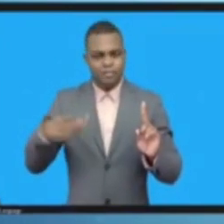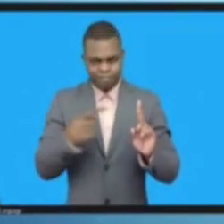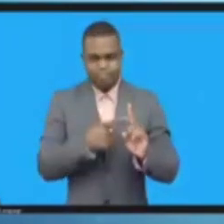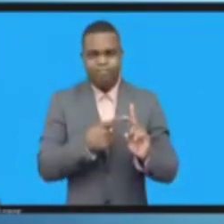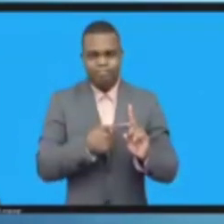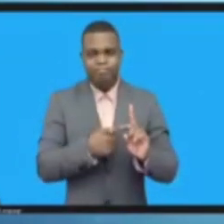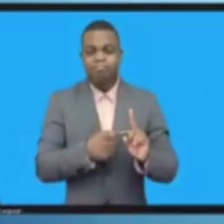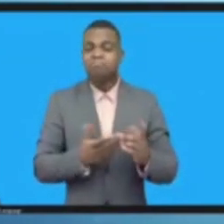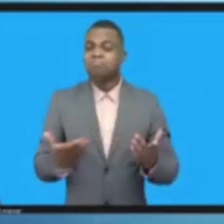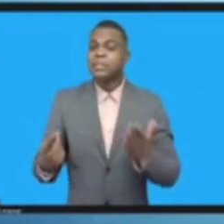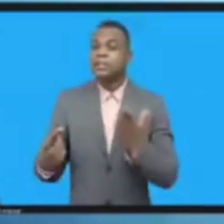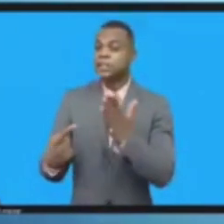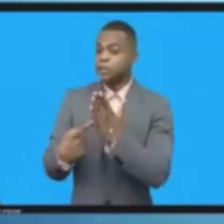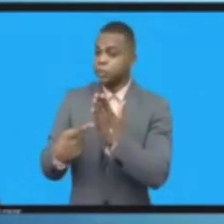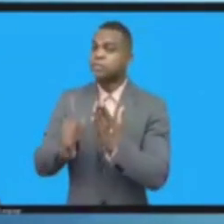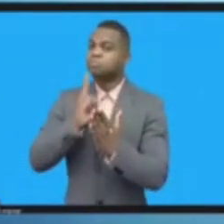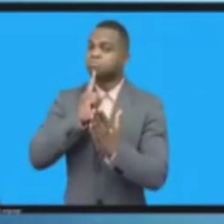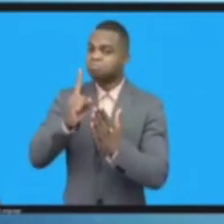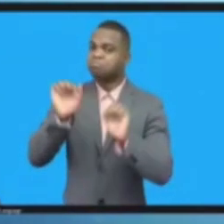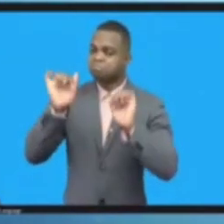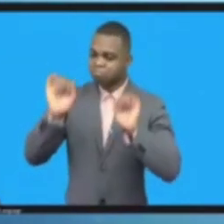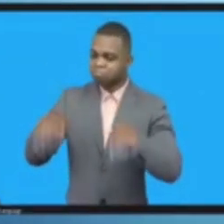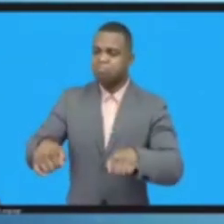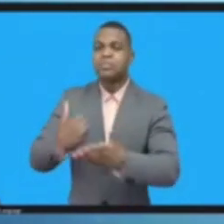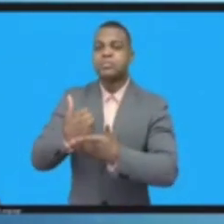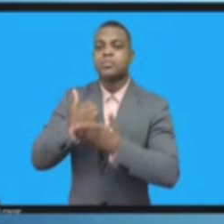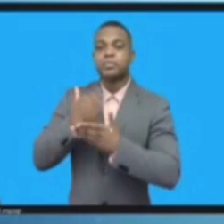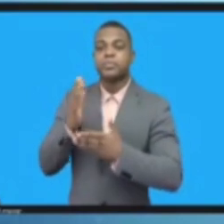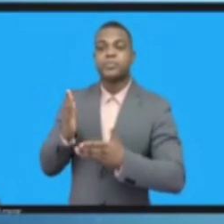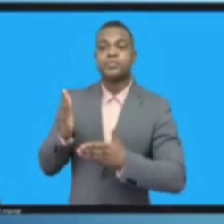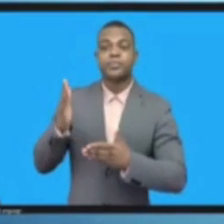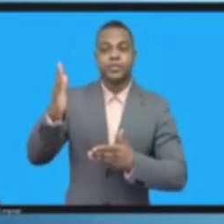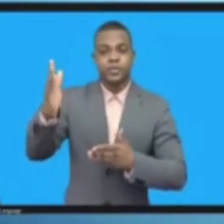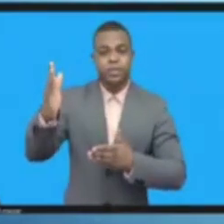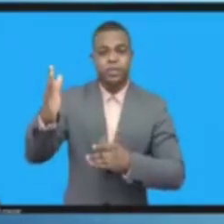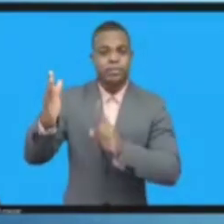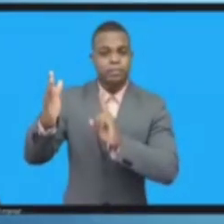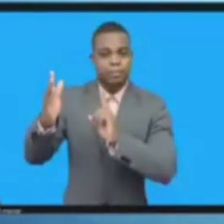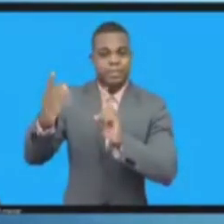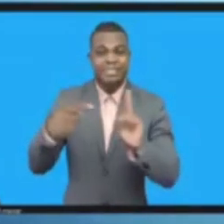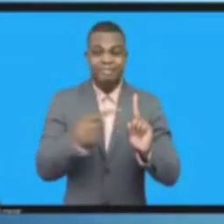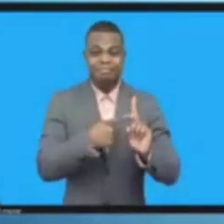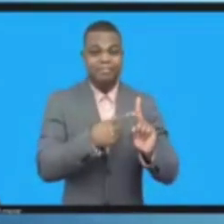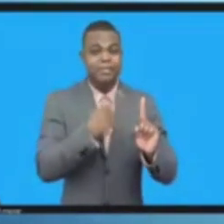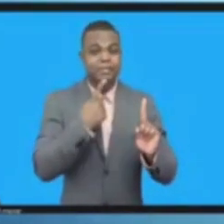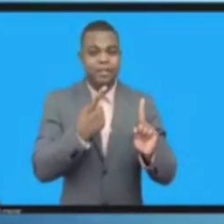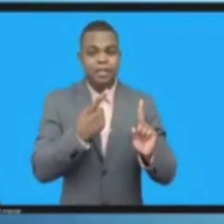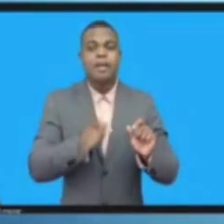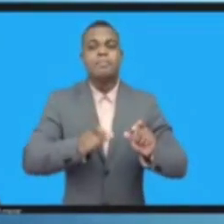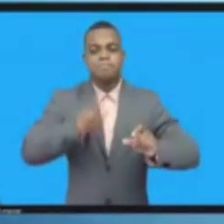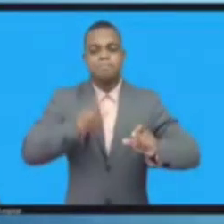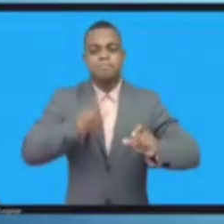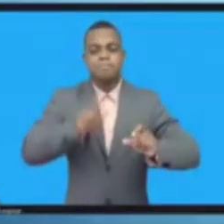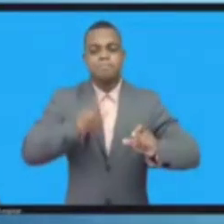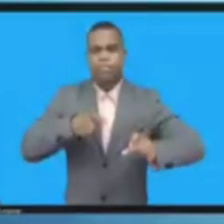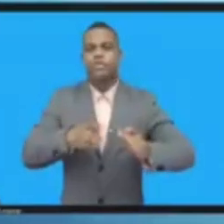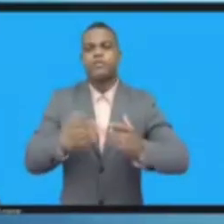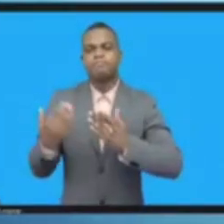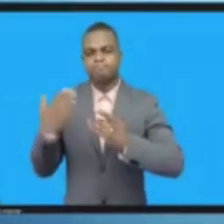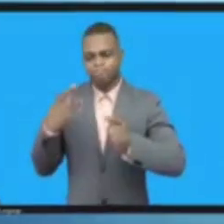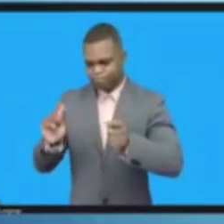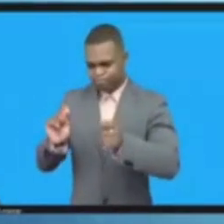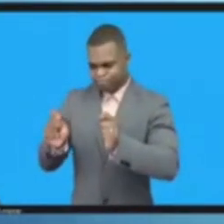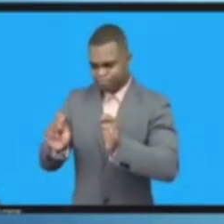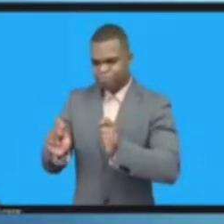définissent l'avenir de la technologie et décident de son utilisation. Nous, la communauté internationale, avons